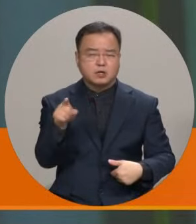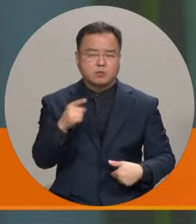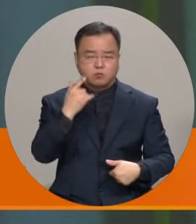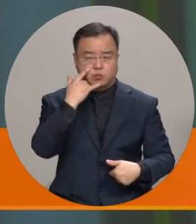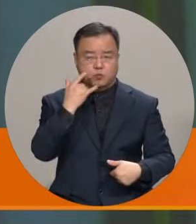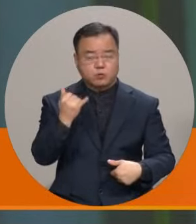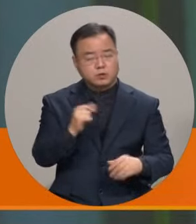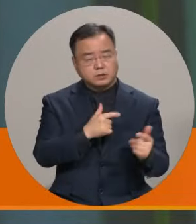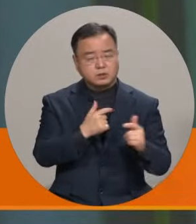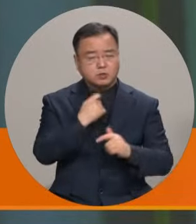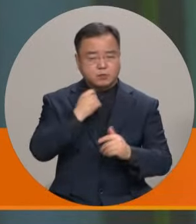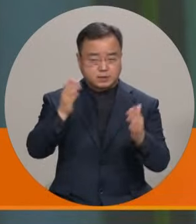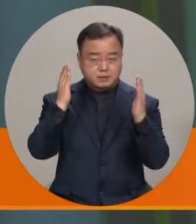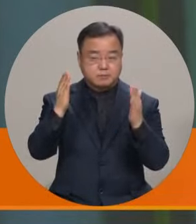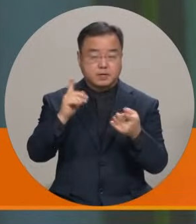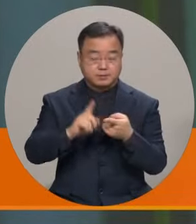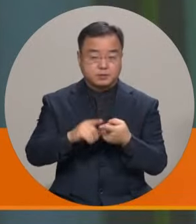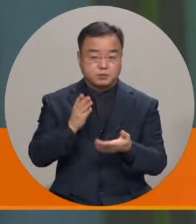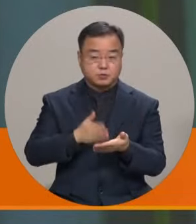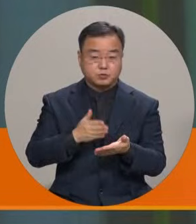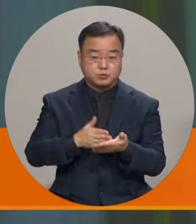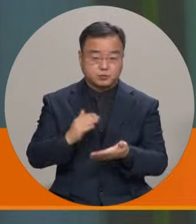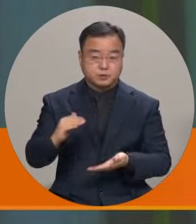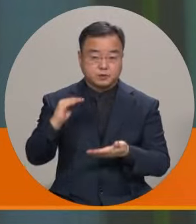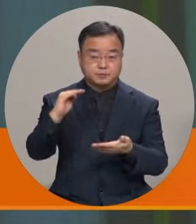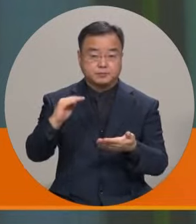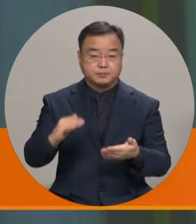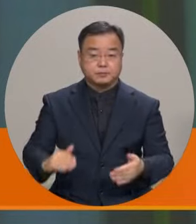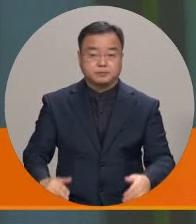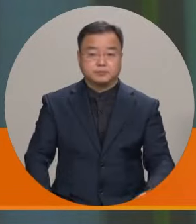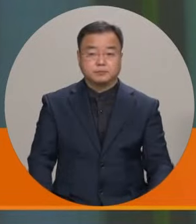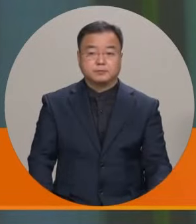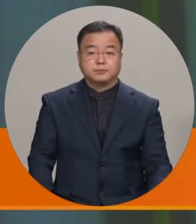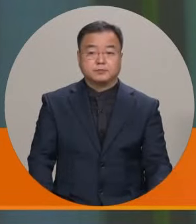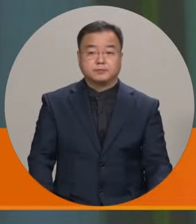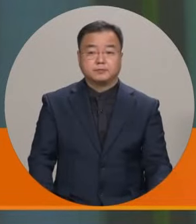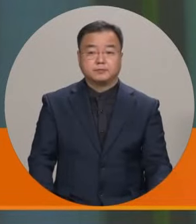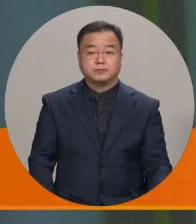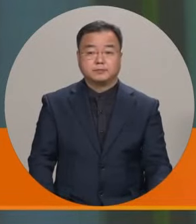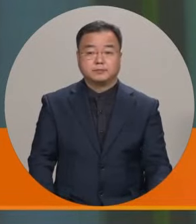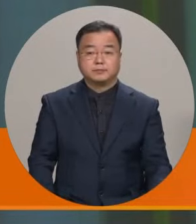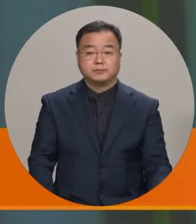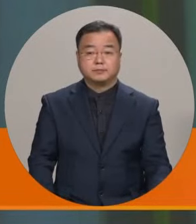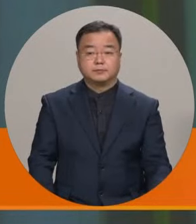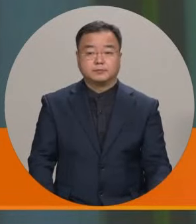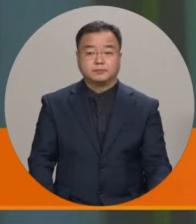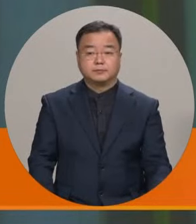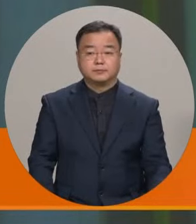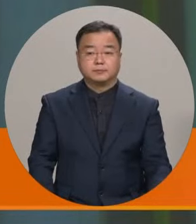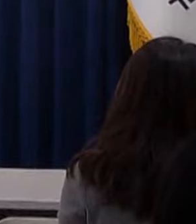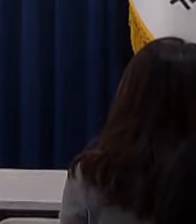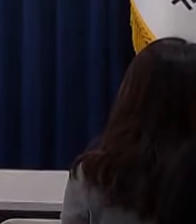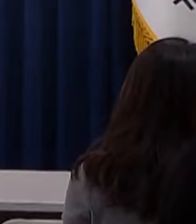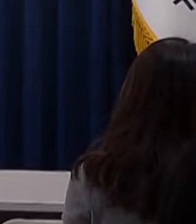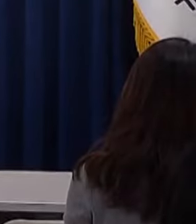방향 오늘 EBS 뉴스를 통해 자세히 짚어보겠습니다 먼저 영상 보고 오겠습니다